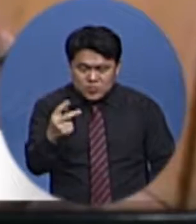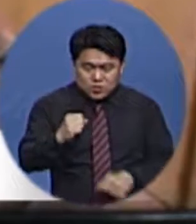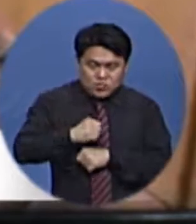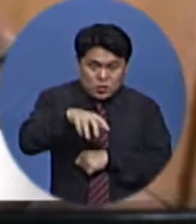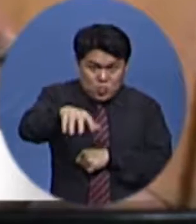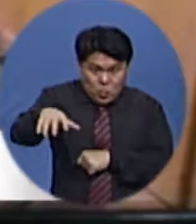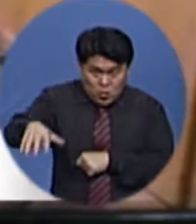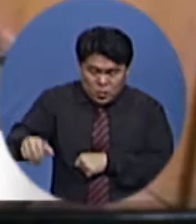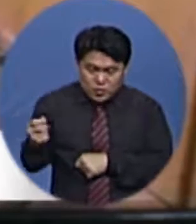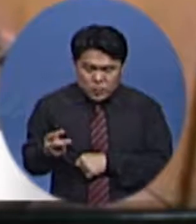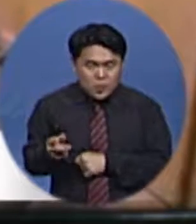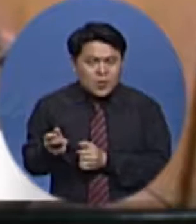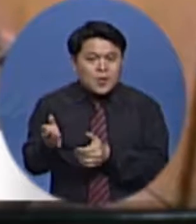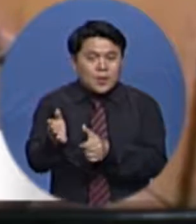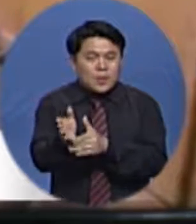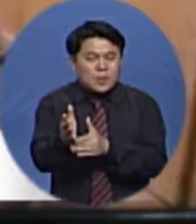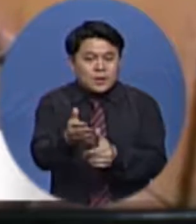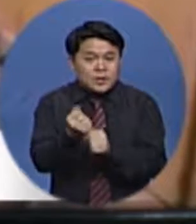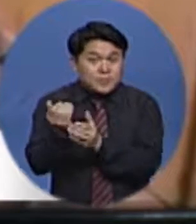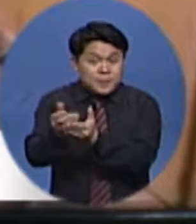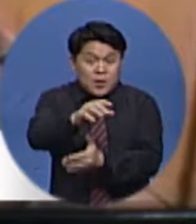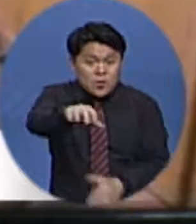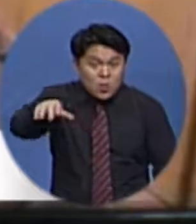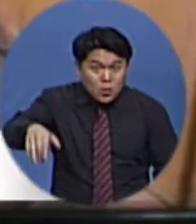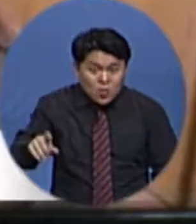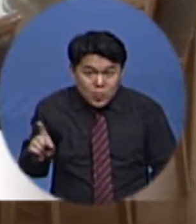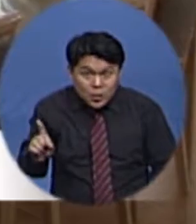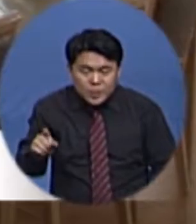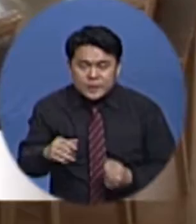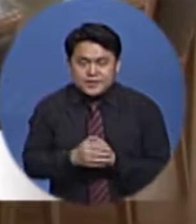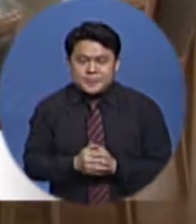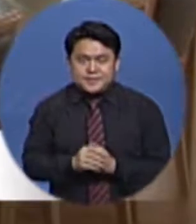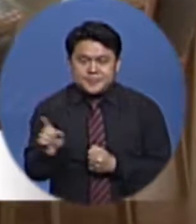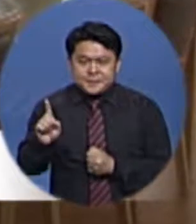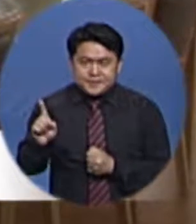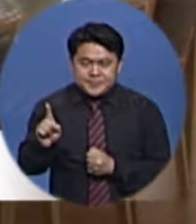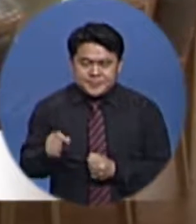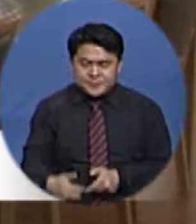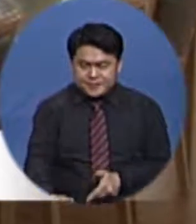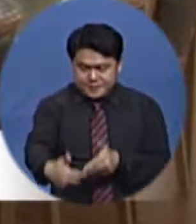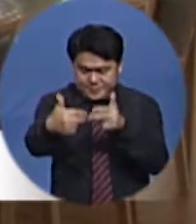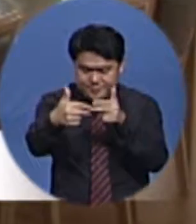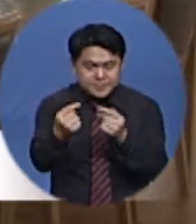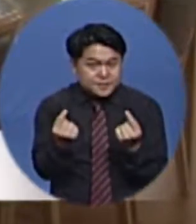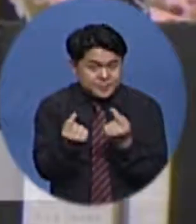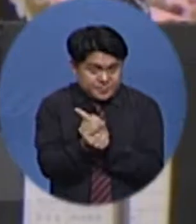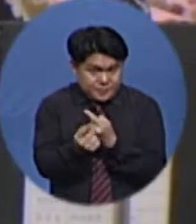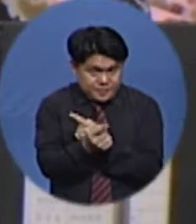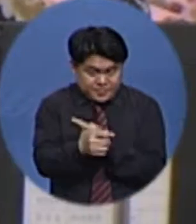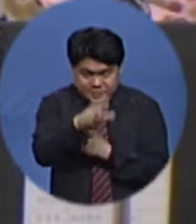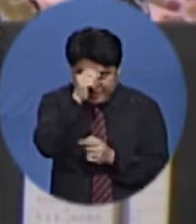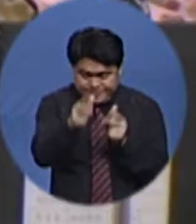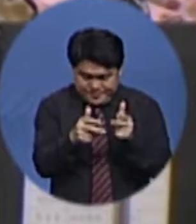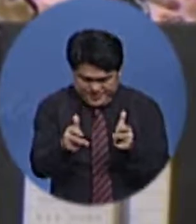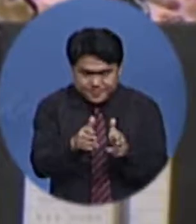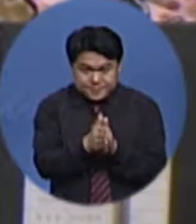군부대, 원양어선처럼 의료진을 접하기 힘든 곳을 상대로 이 같은 원격의료 시범사업을